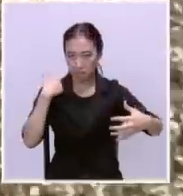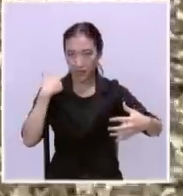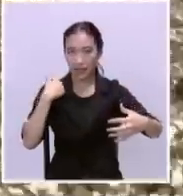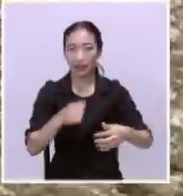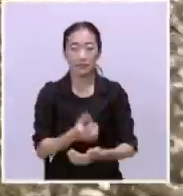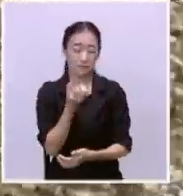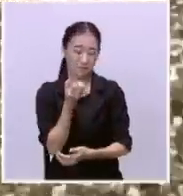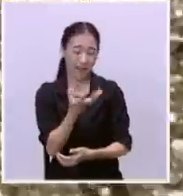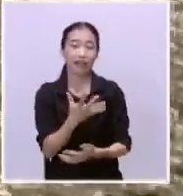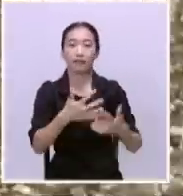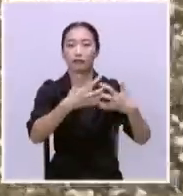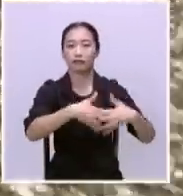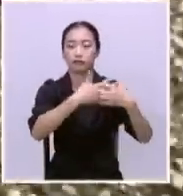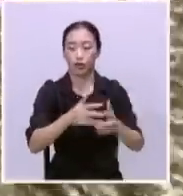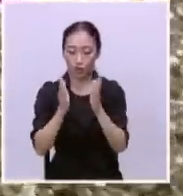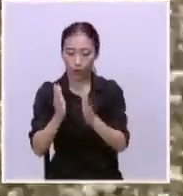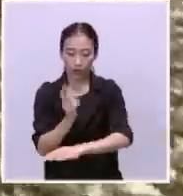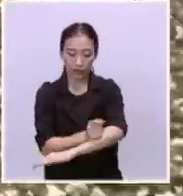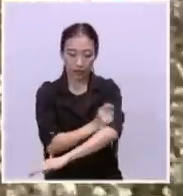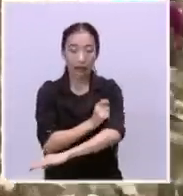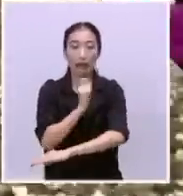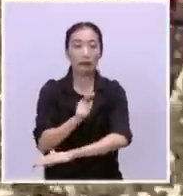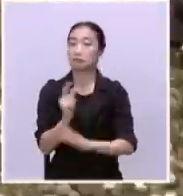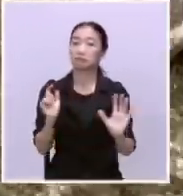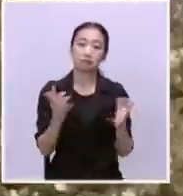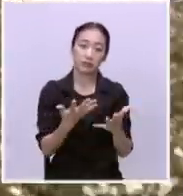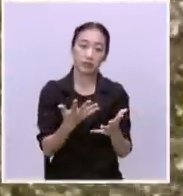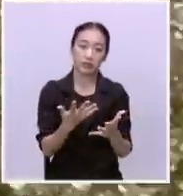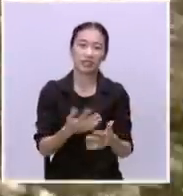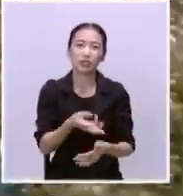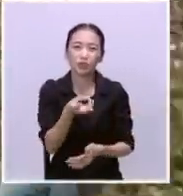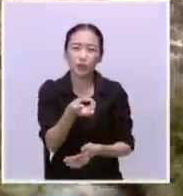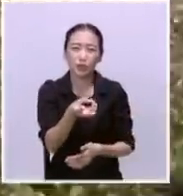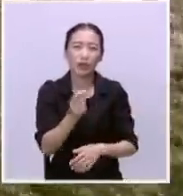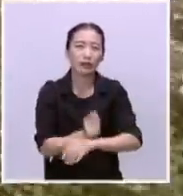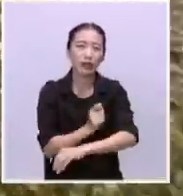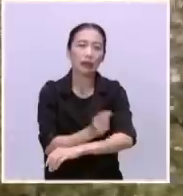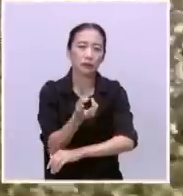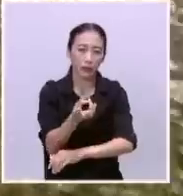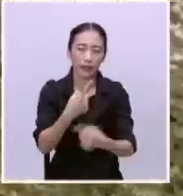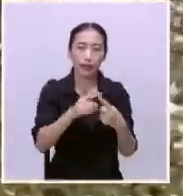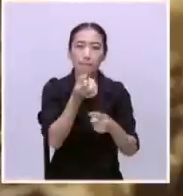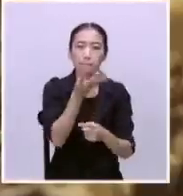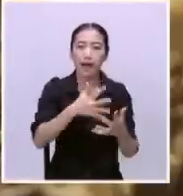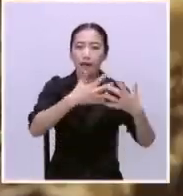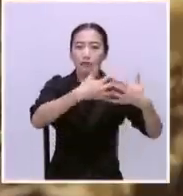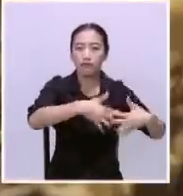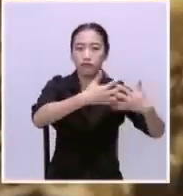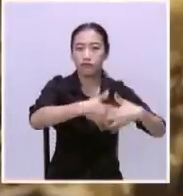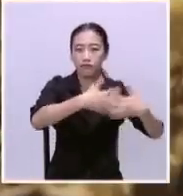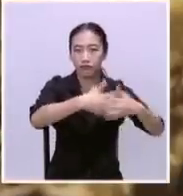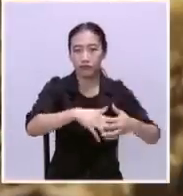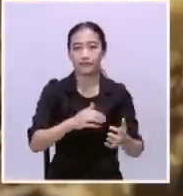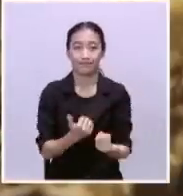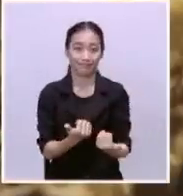านส่วนใหญ่ในไร่ฝ้ายแล้วไม่ใช่ใช้แรงงานคนอย่างเดียวไม่งั้นก็ตอบสนองต่อความต้องการของโลกไม่ทันเหมือนกันแล้วก็โลกมันพัฒนาไปแล้วเพราะฉะนั้นมันก็